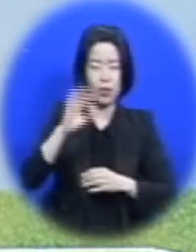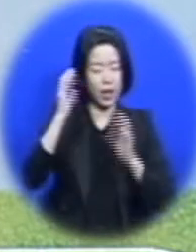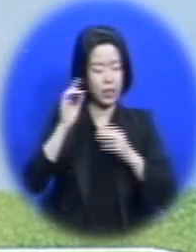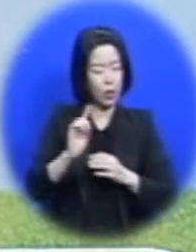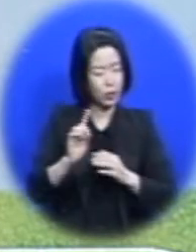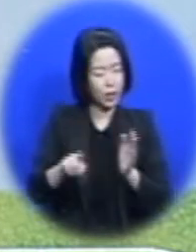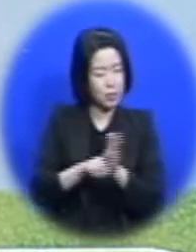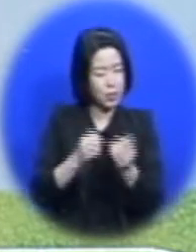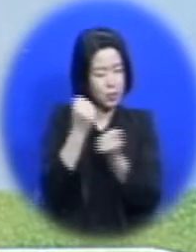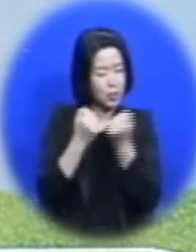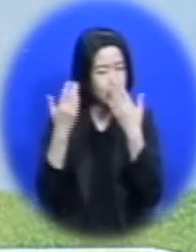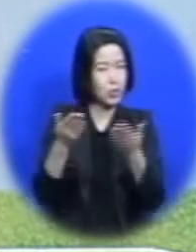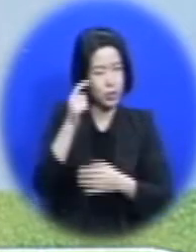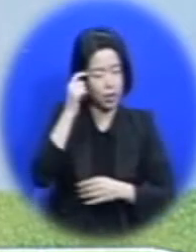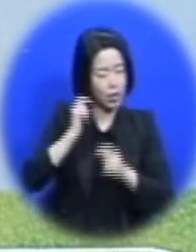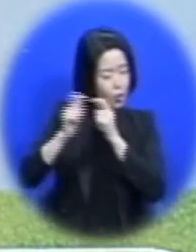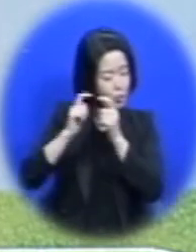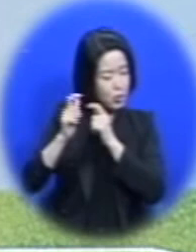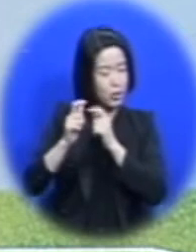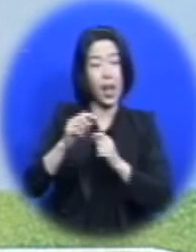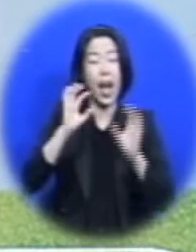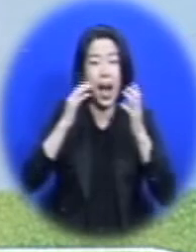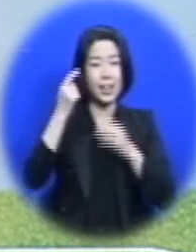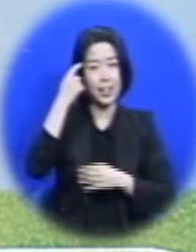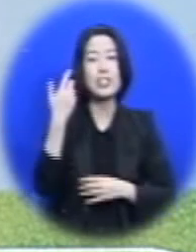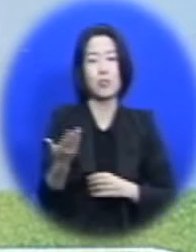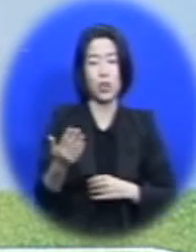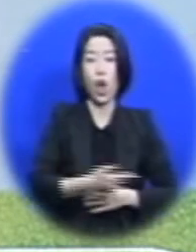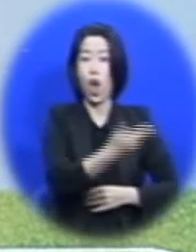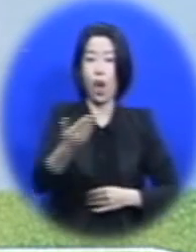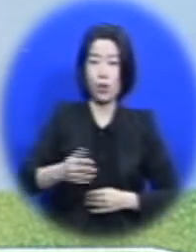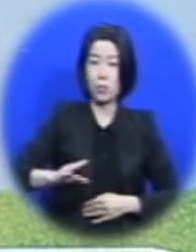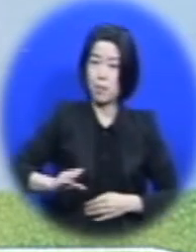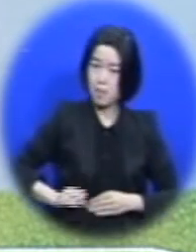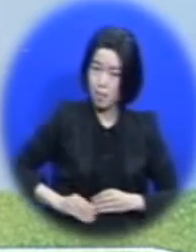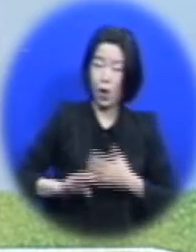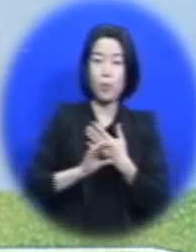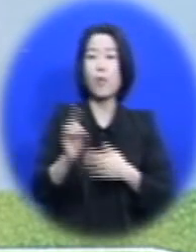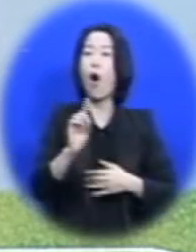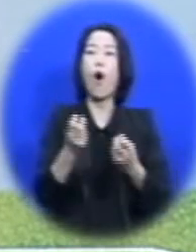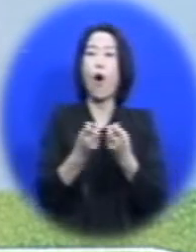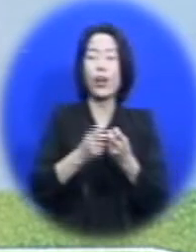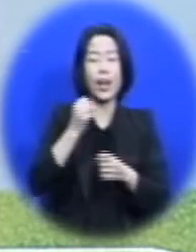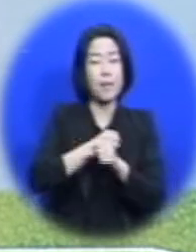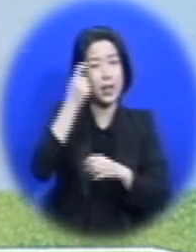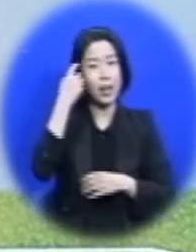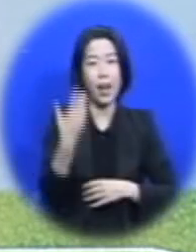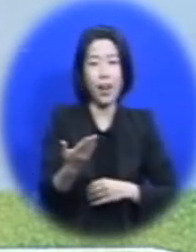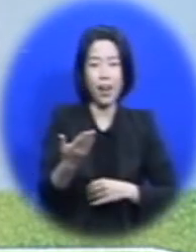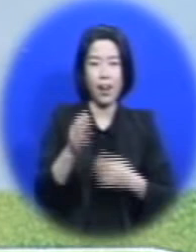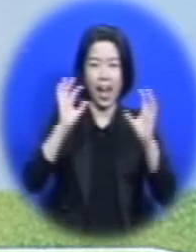목사님의 고민하다가 아이들에게 질문을 했습니다 여러분 배가 고프면 어떻게 해요 그러니까